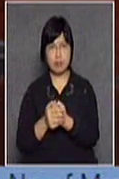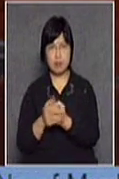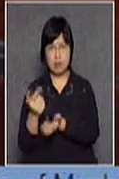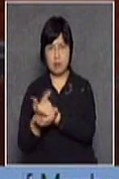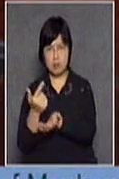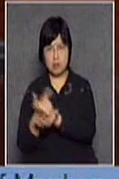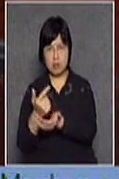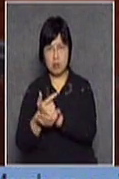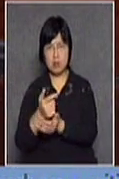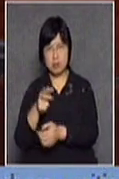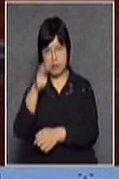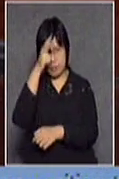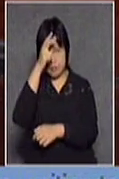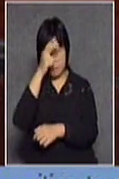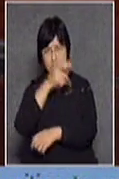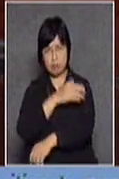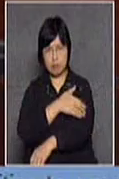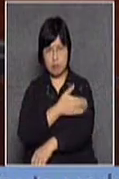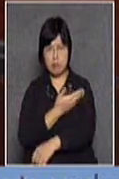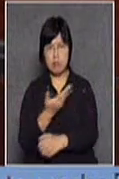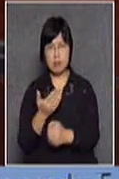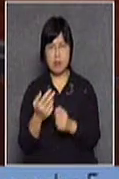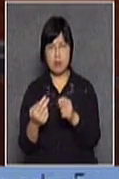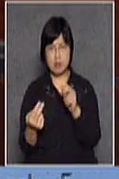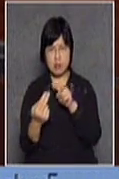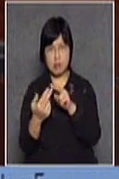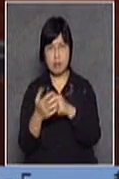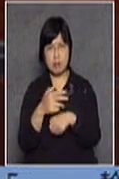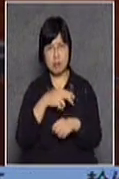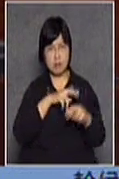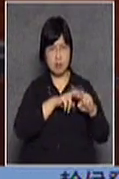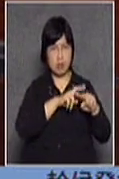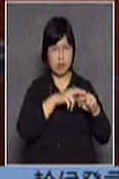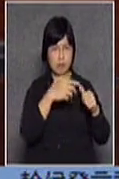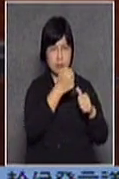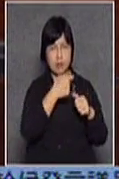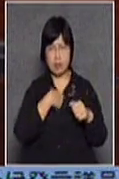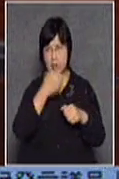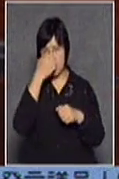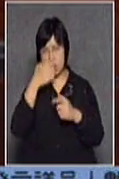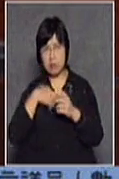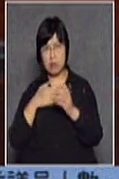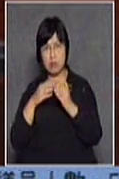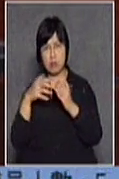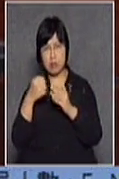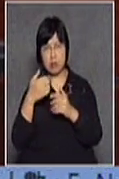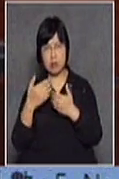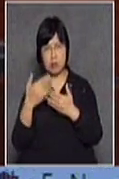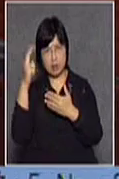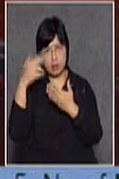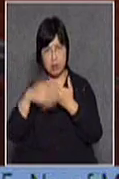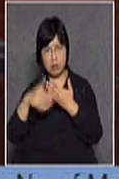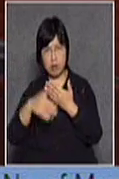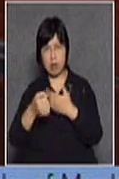政要接觸，究竟即係中央領導人同香港啲司局長官員經常外訪，呢啲係咪又係